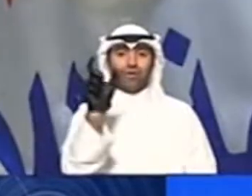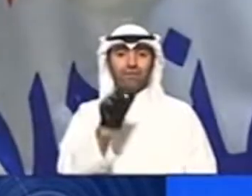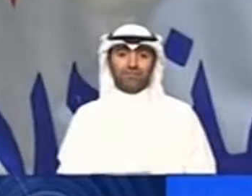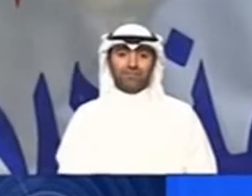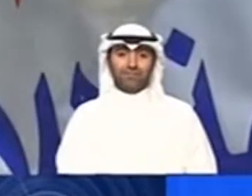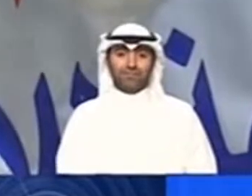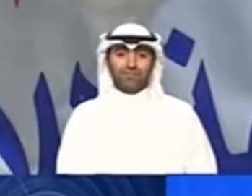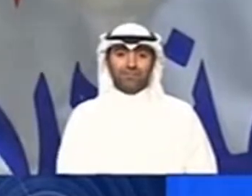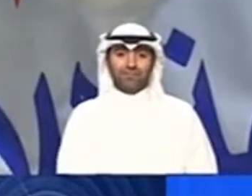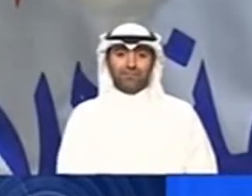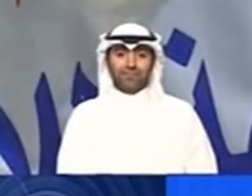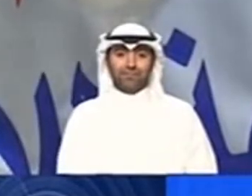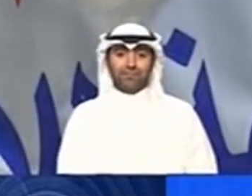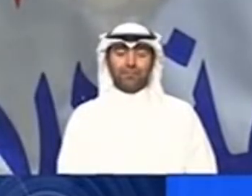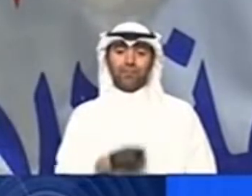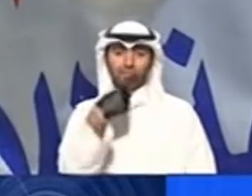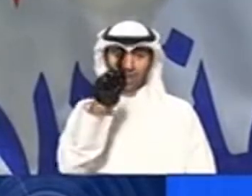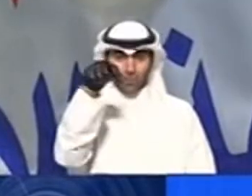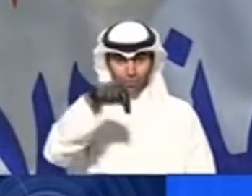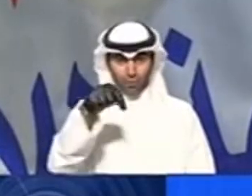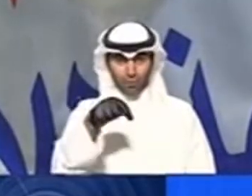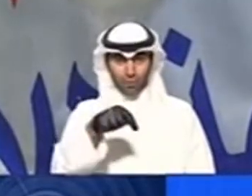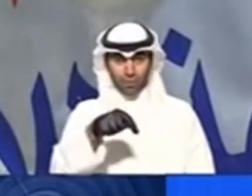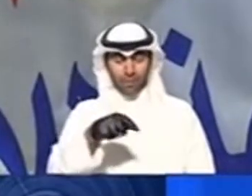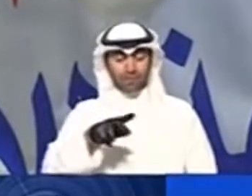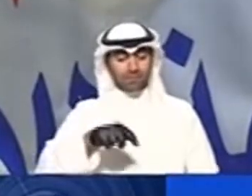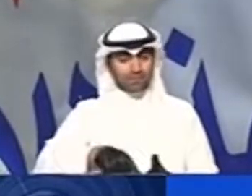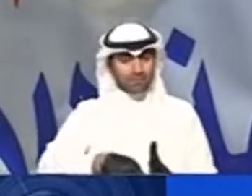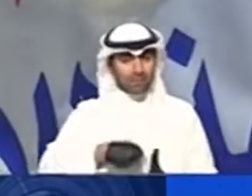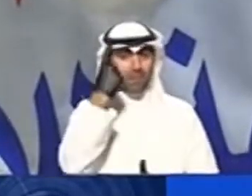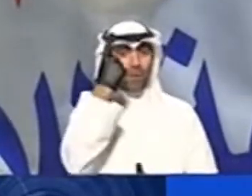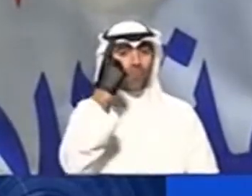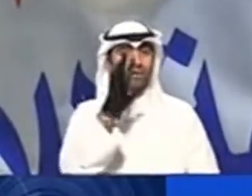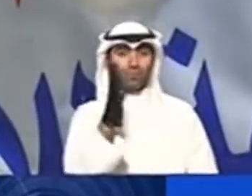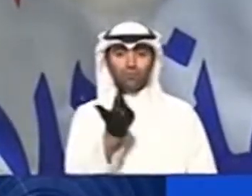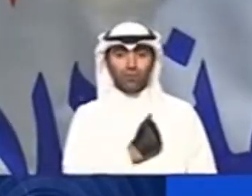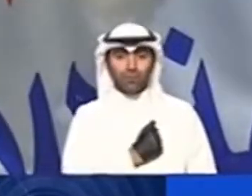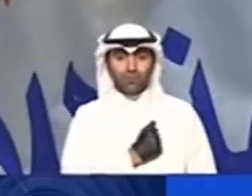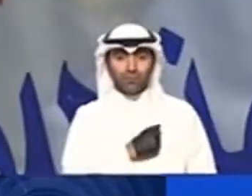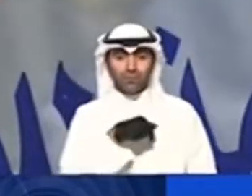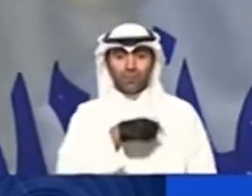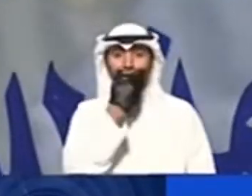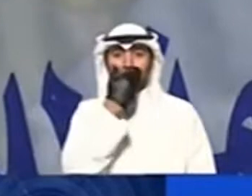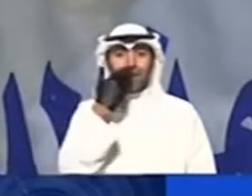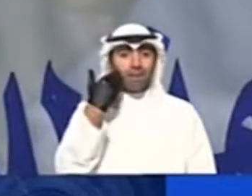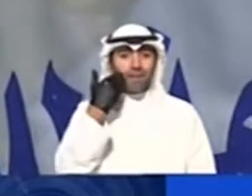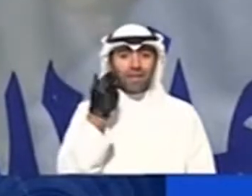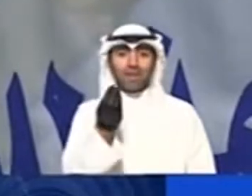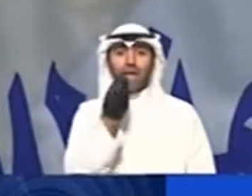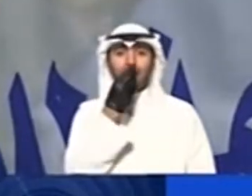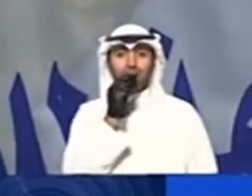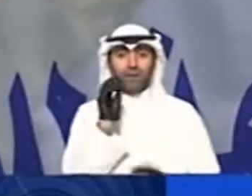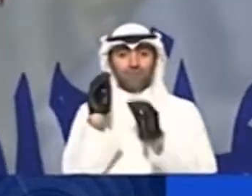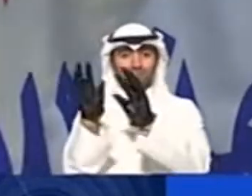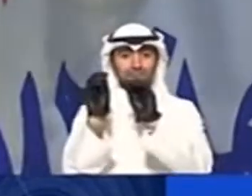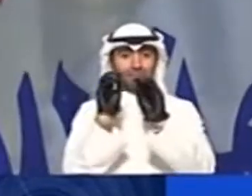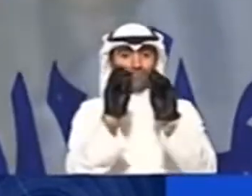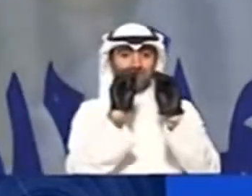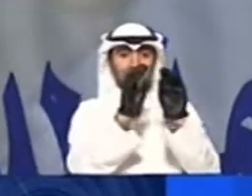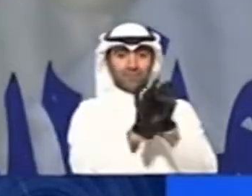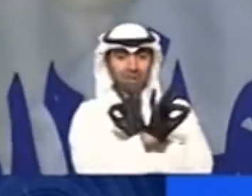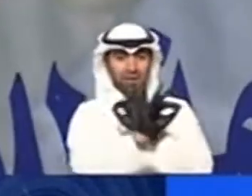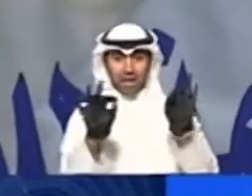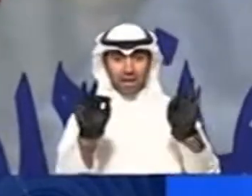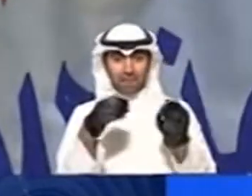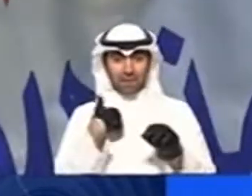بدأنا حملة الإفطار صائم، وهي التي حقيقة بتنفيذ من الأمانة العامة للأوقاف وبالتنسيق مع